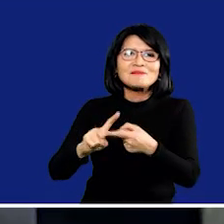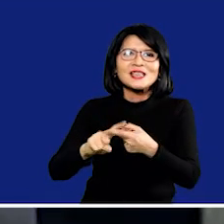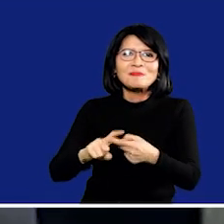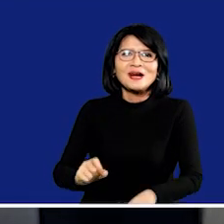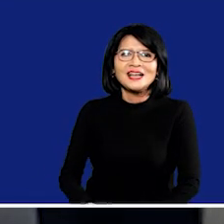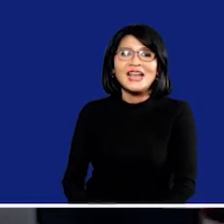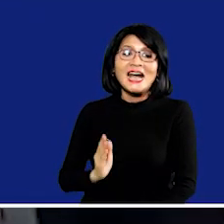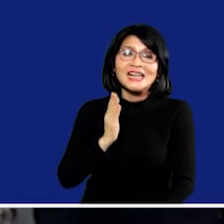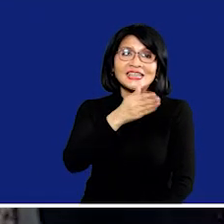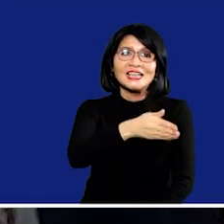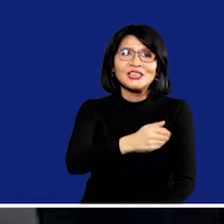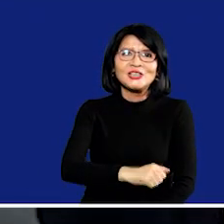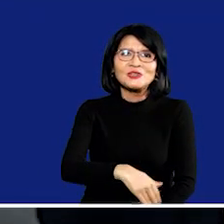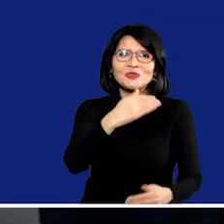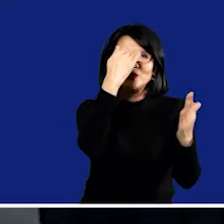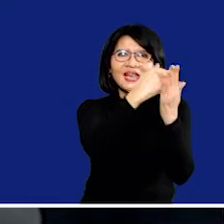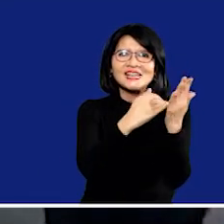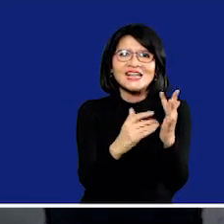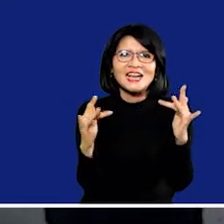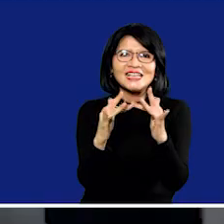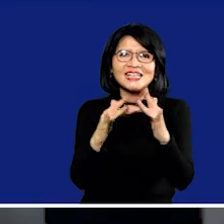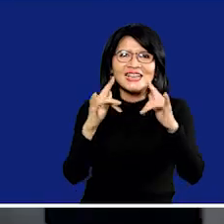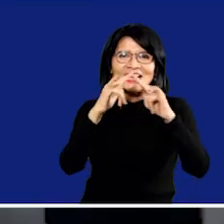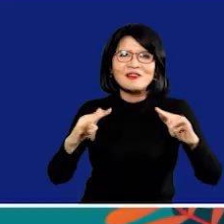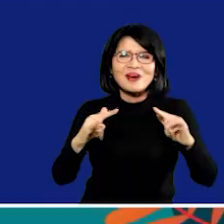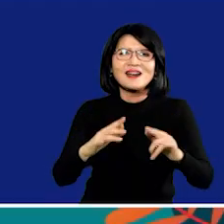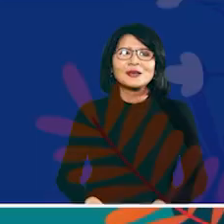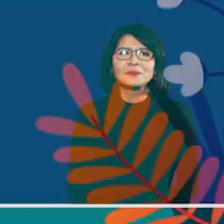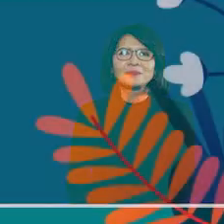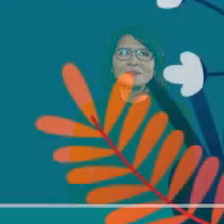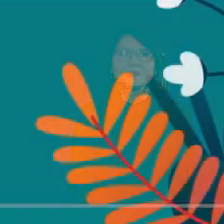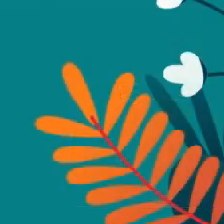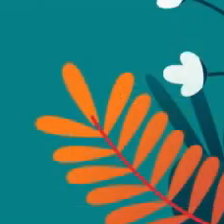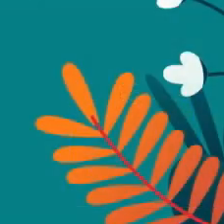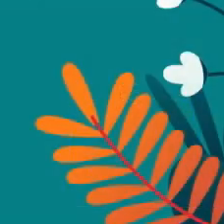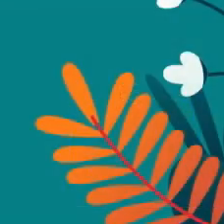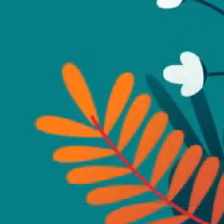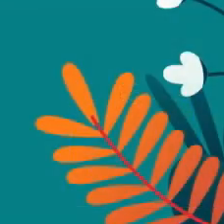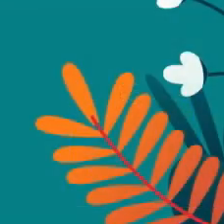dengan teman-teman yang mengikuti kemah karakter virtual.